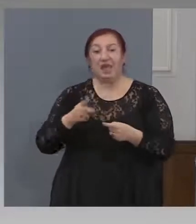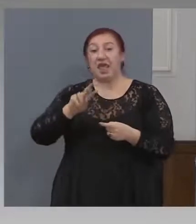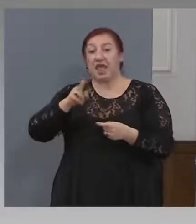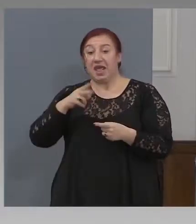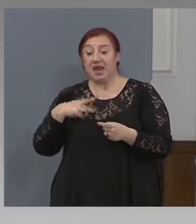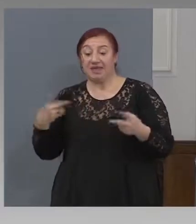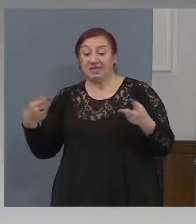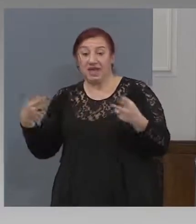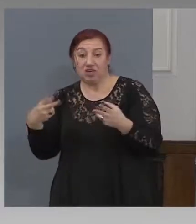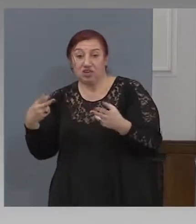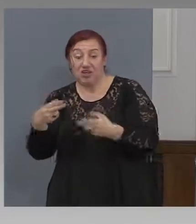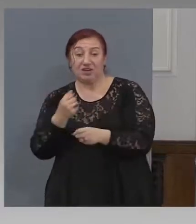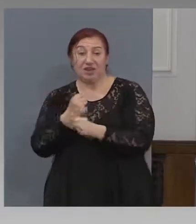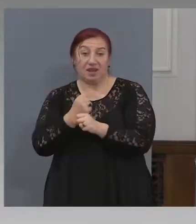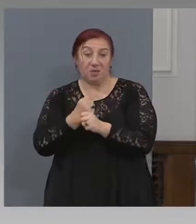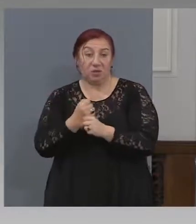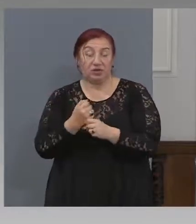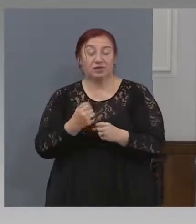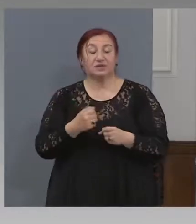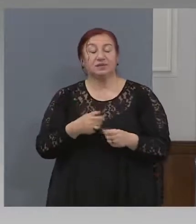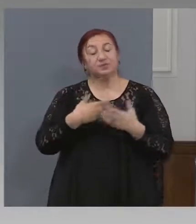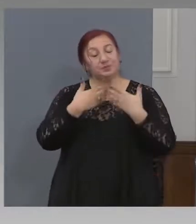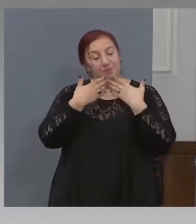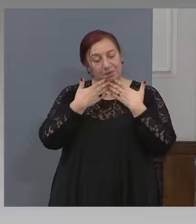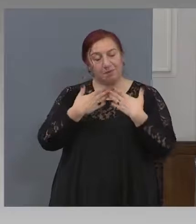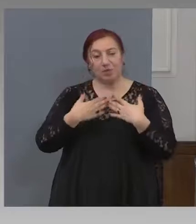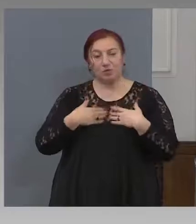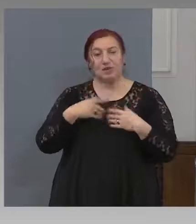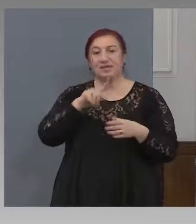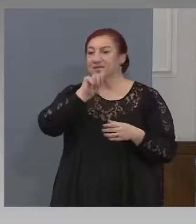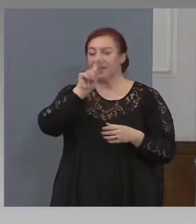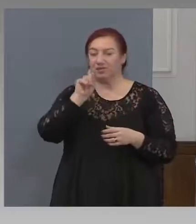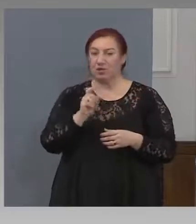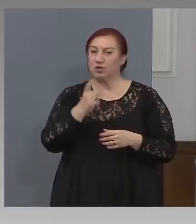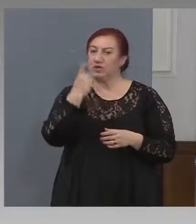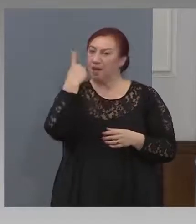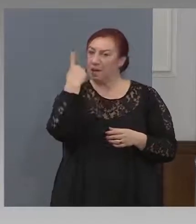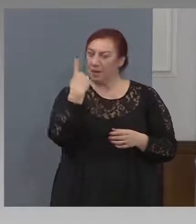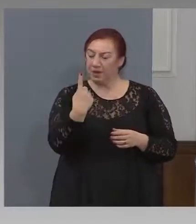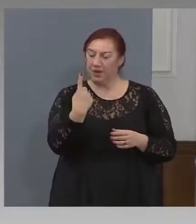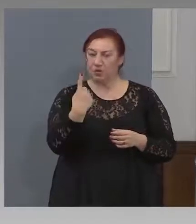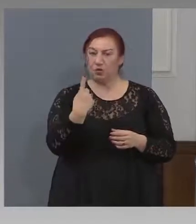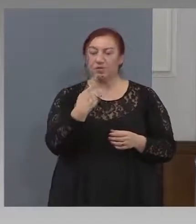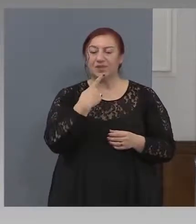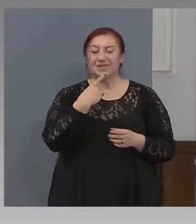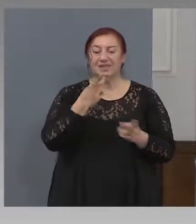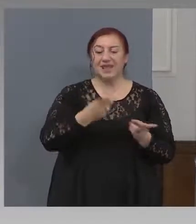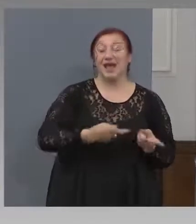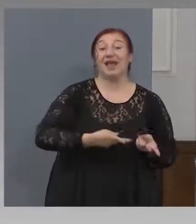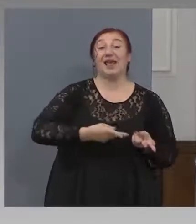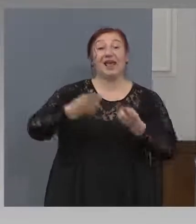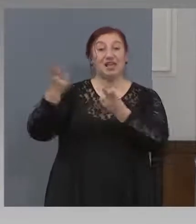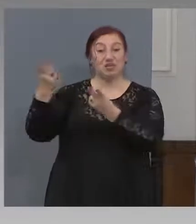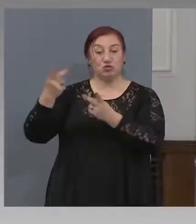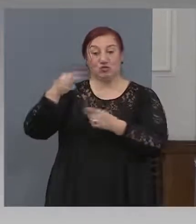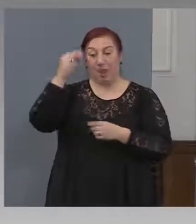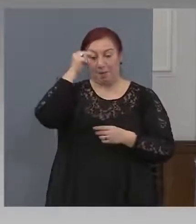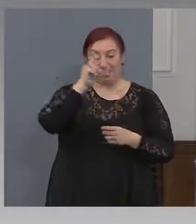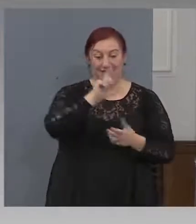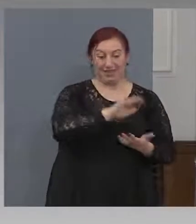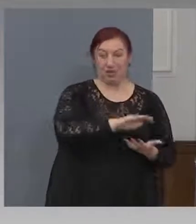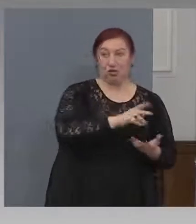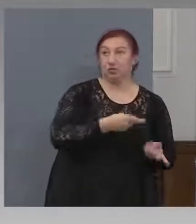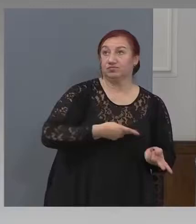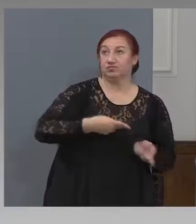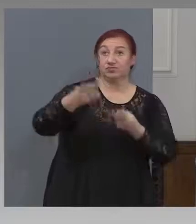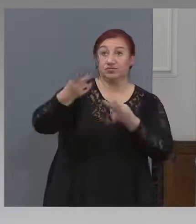работници и така нататък. Благодаря за въпроса. Първо, по отношение на износа. Истината е, че